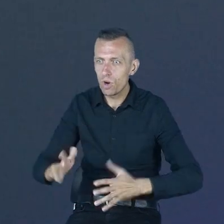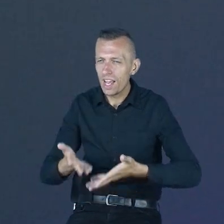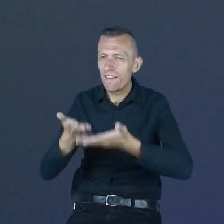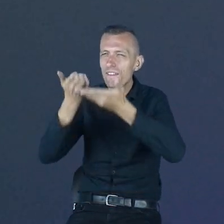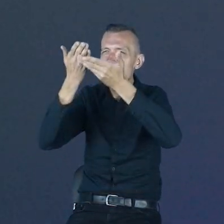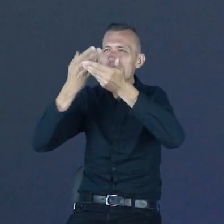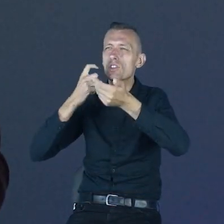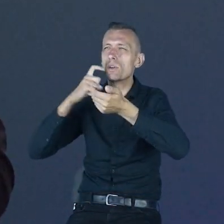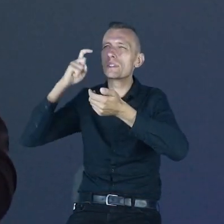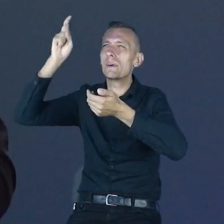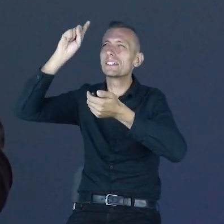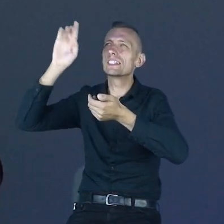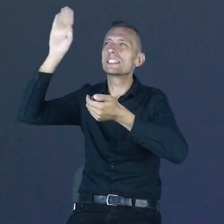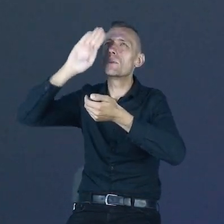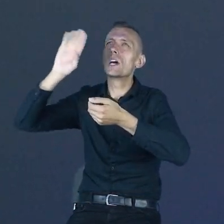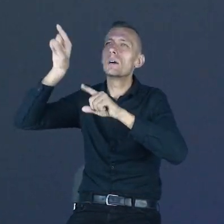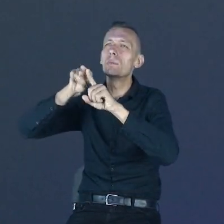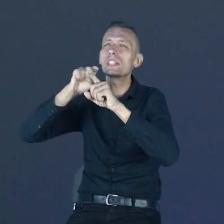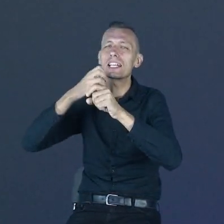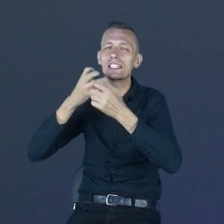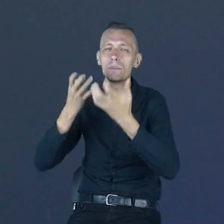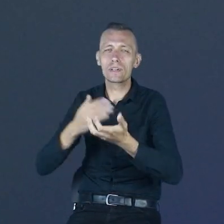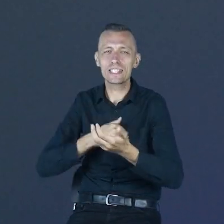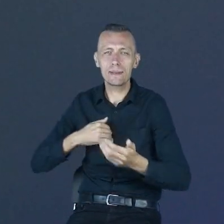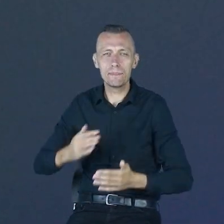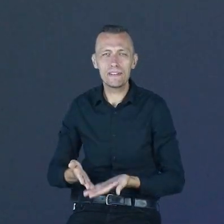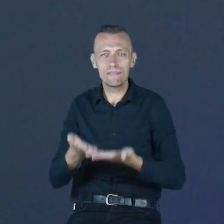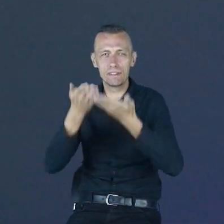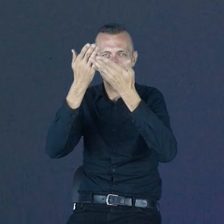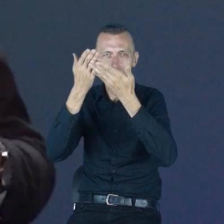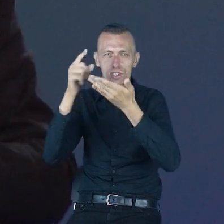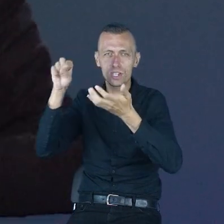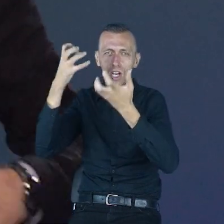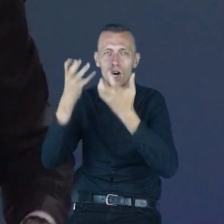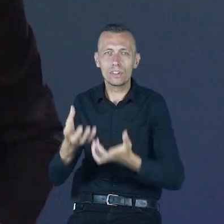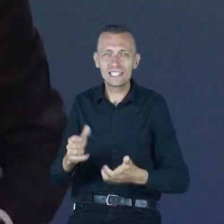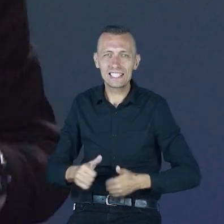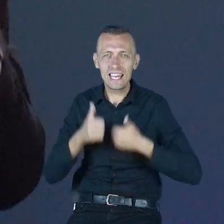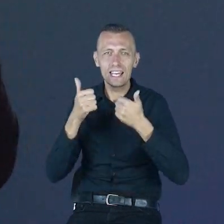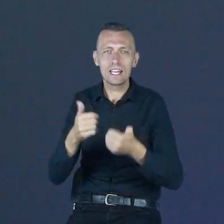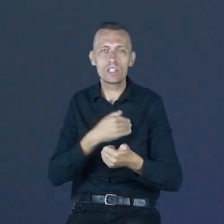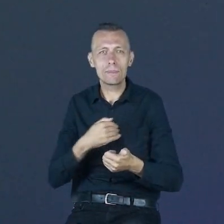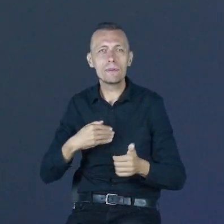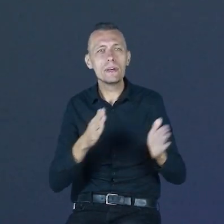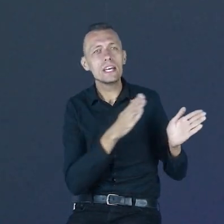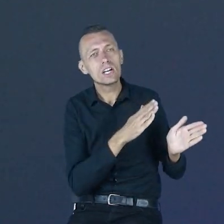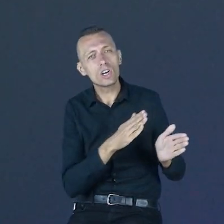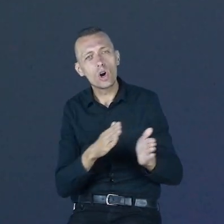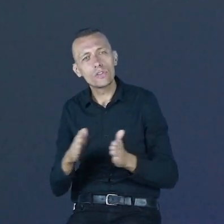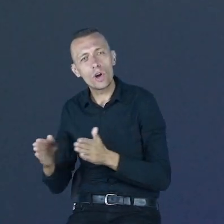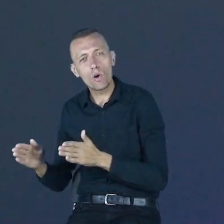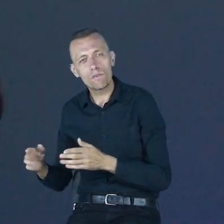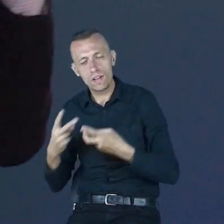Bóg chce naszego wywyższenia i chce, abyśmy byli gotowi przepasać się chustą pokory. To jest obraz